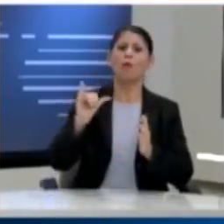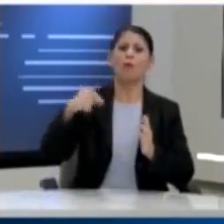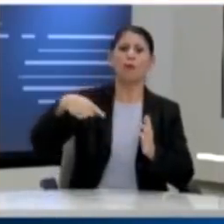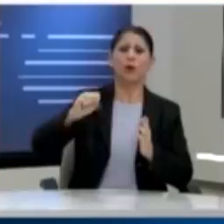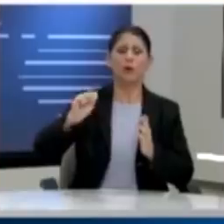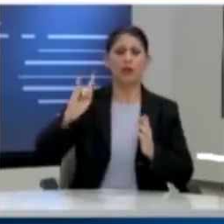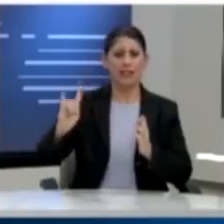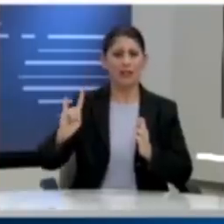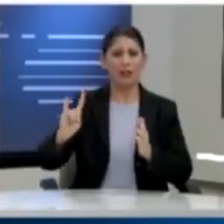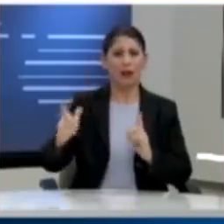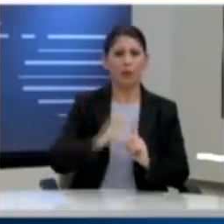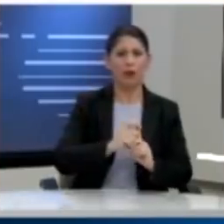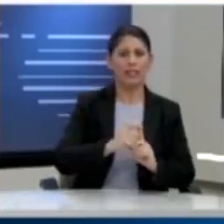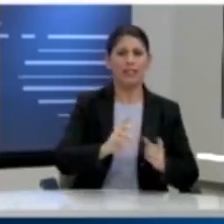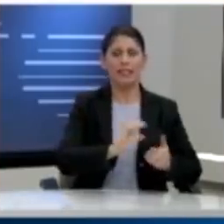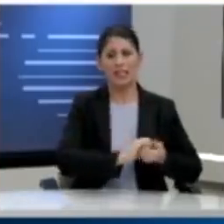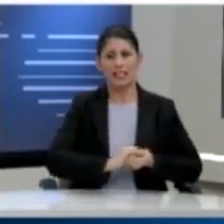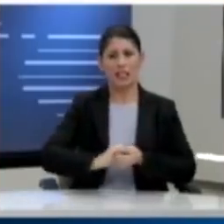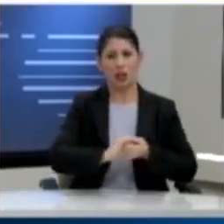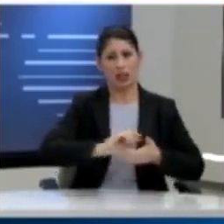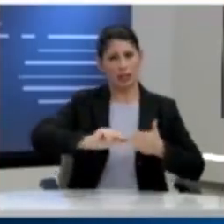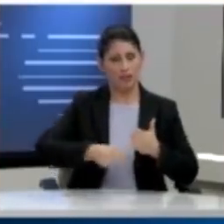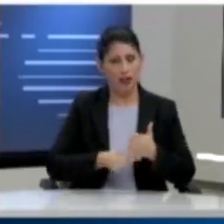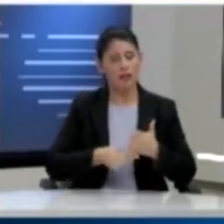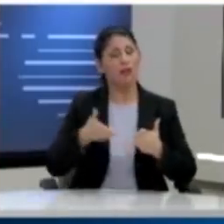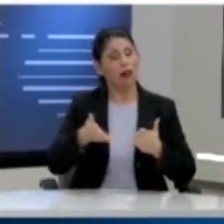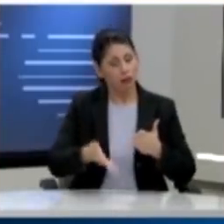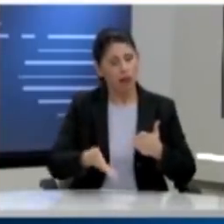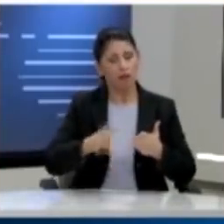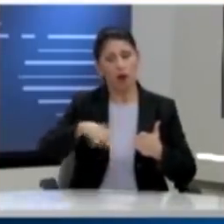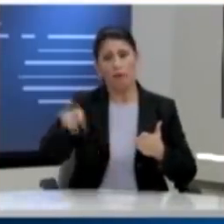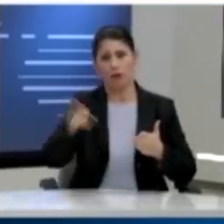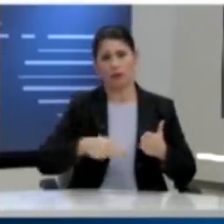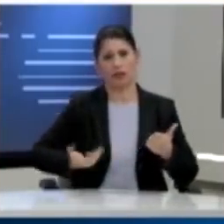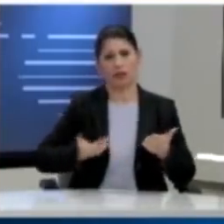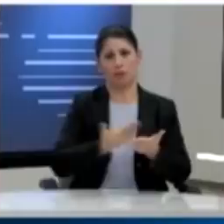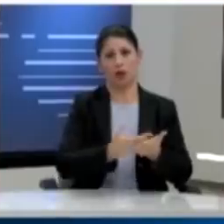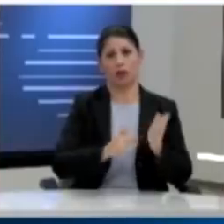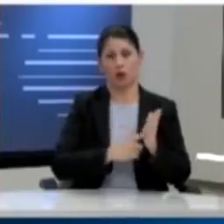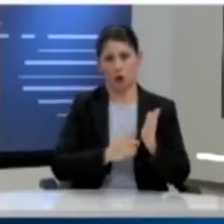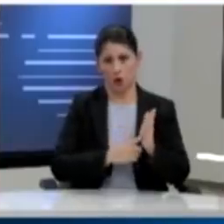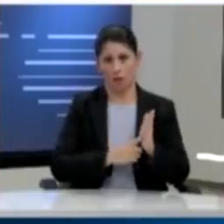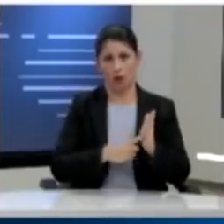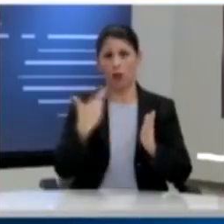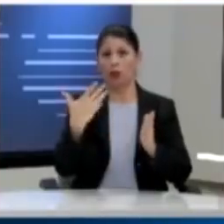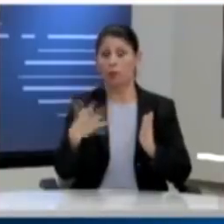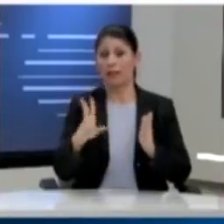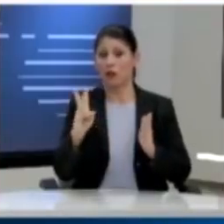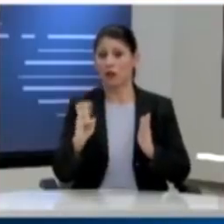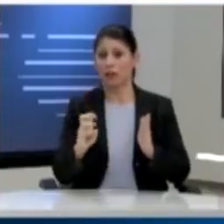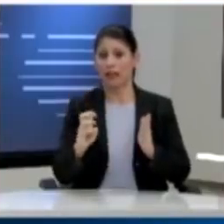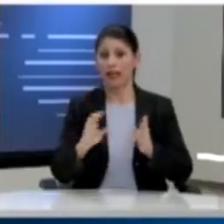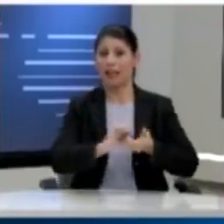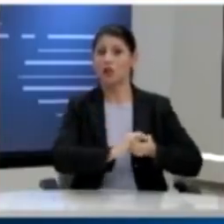απόφαση, αποκλείοντας τις συλλογικές συμβάσεις. Γι' αυτό και απορρίψατε την πρόταση νόμου των